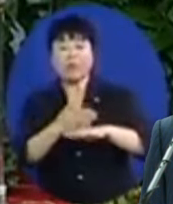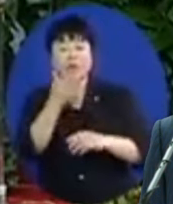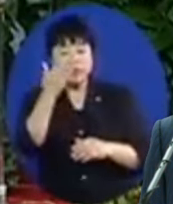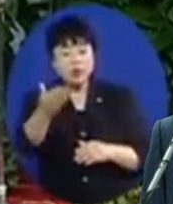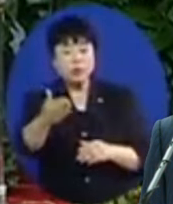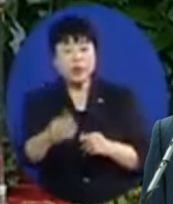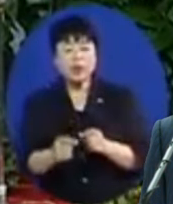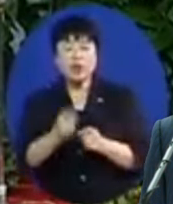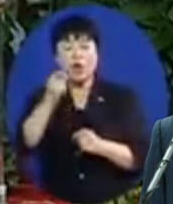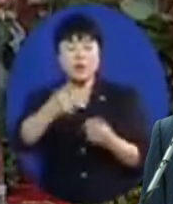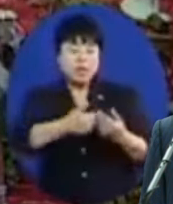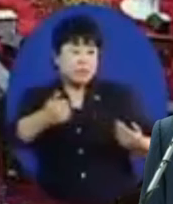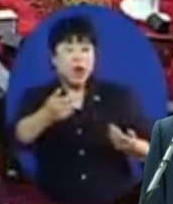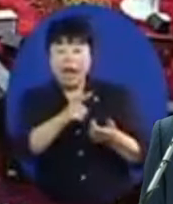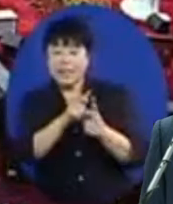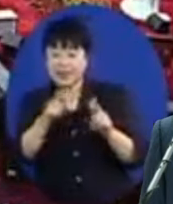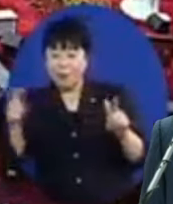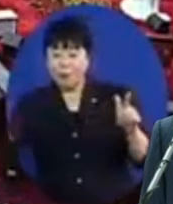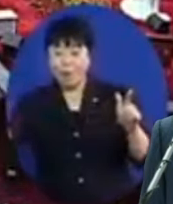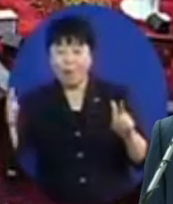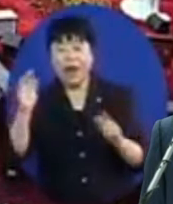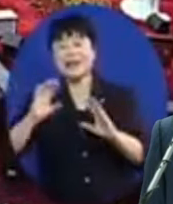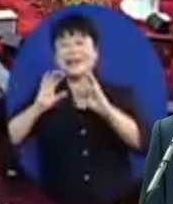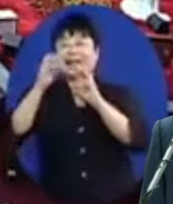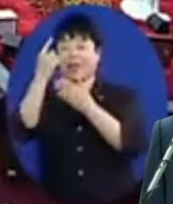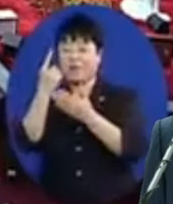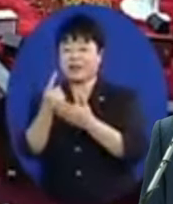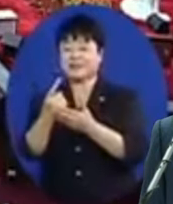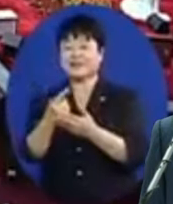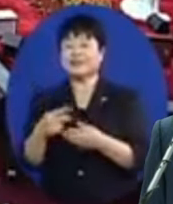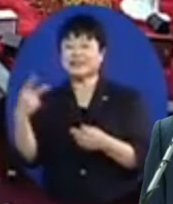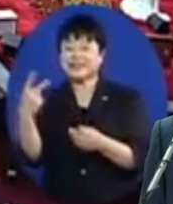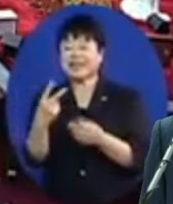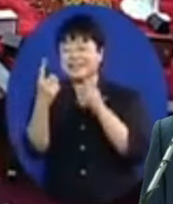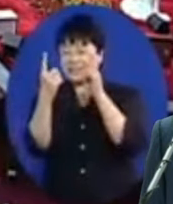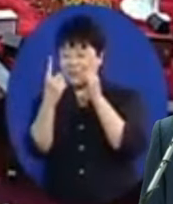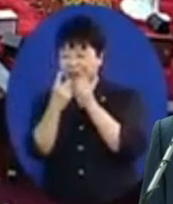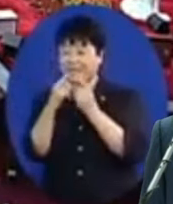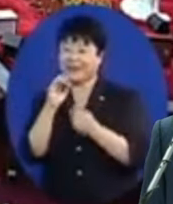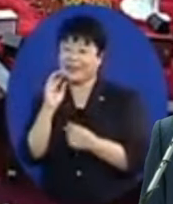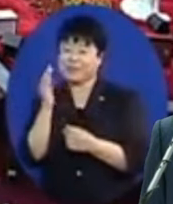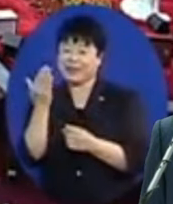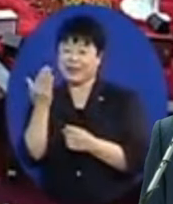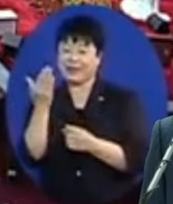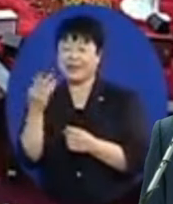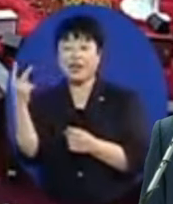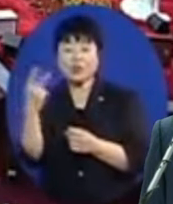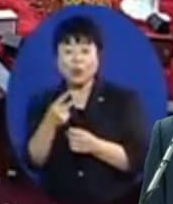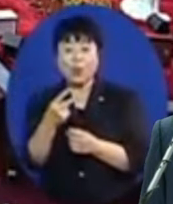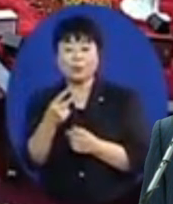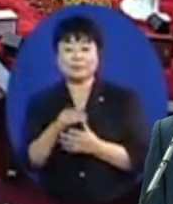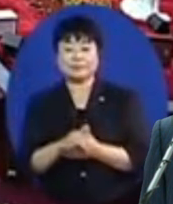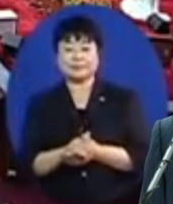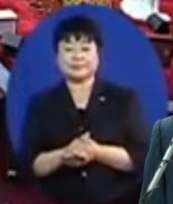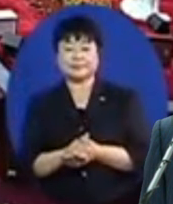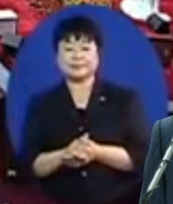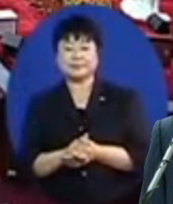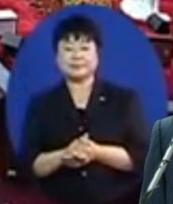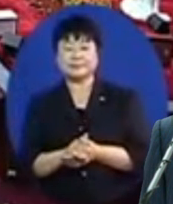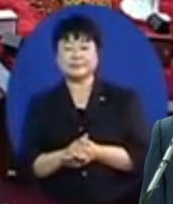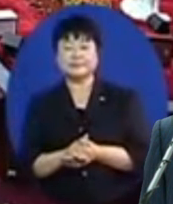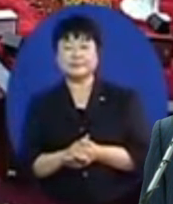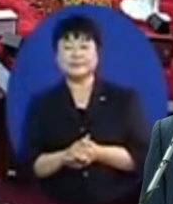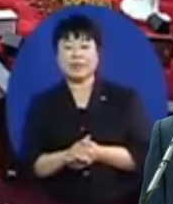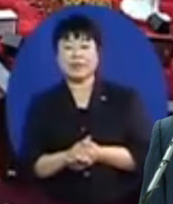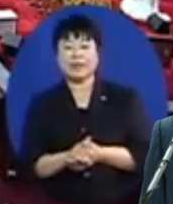여러분과 영영의 이별하는 것이 아닙니다. 천국에 와서 저하고 다시 만나게 될 것입니다. 그리고 원목을